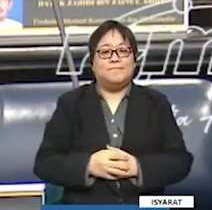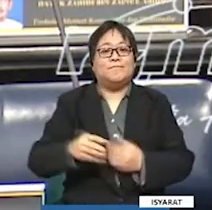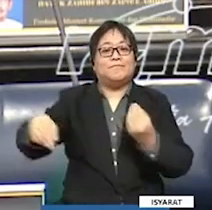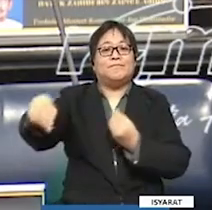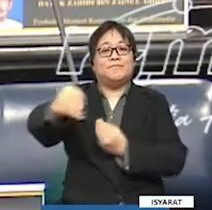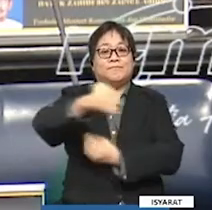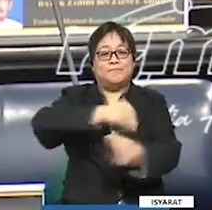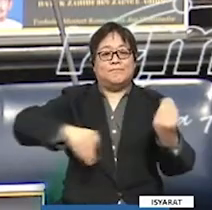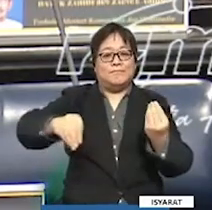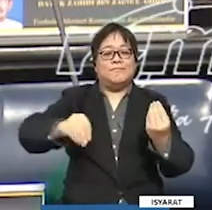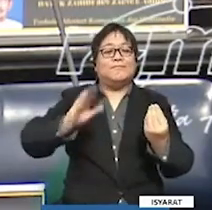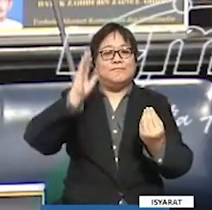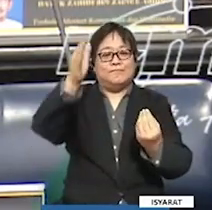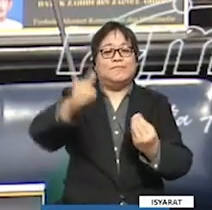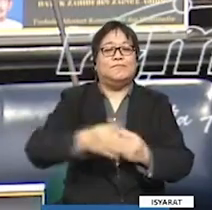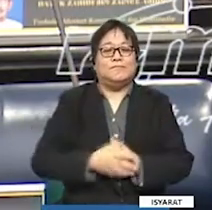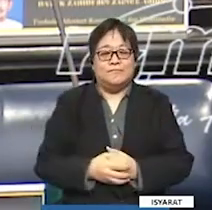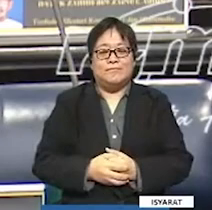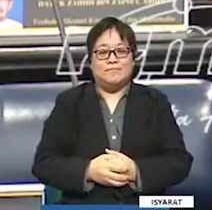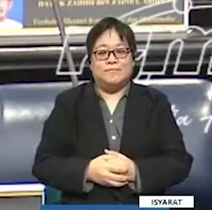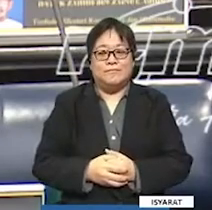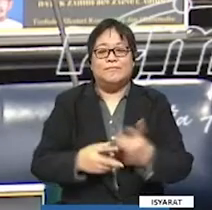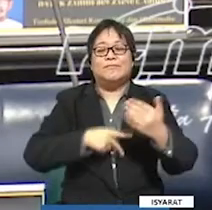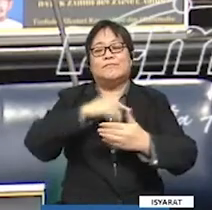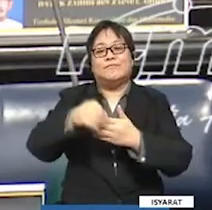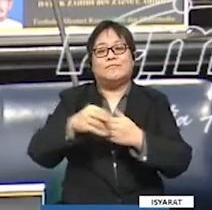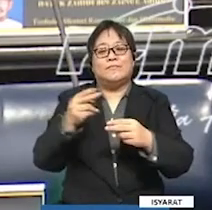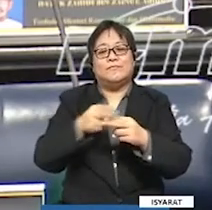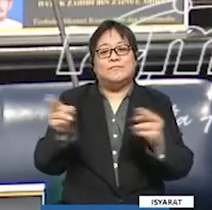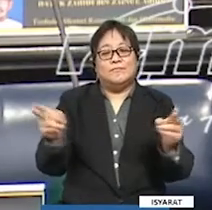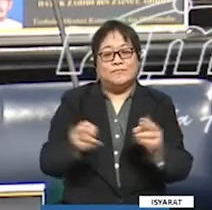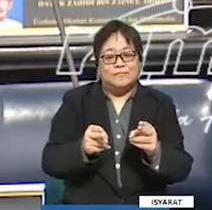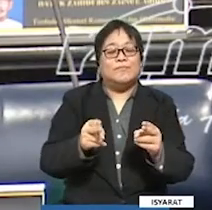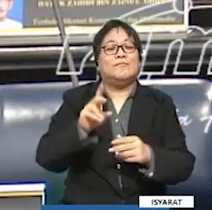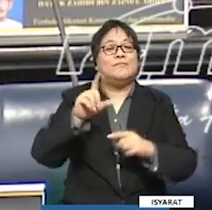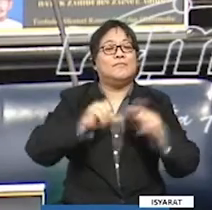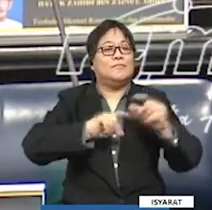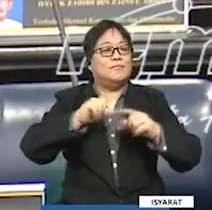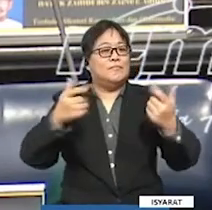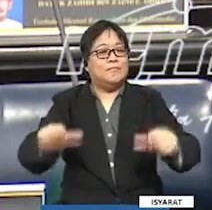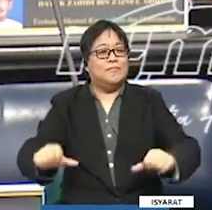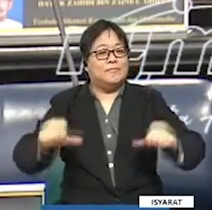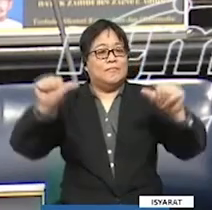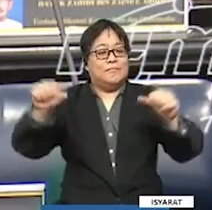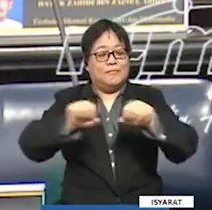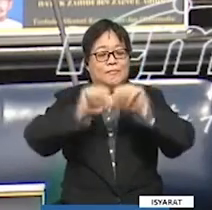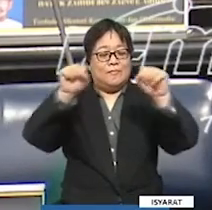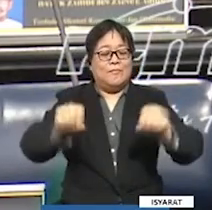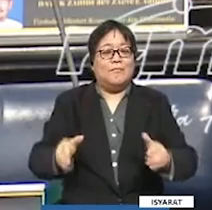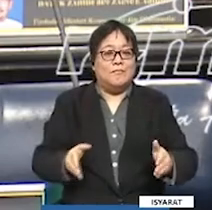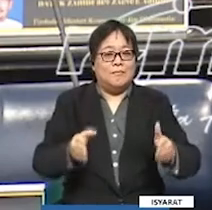Pembayaran balik akan dilakukan kemudian. Projek-projek jangka pendek yang dirancang dan dilaksanakan oleh DBKL termasuk menaik taraf sistem